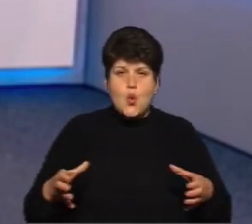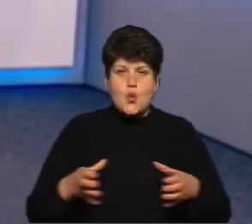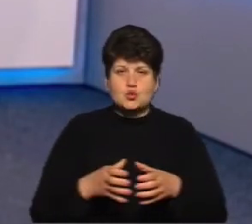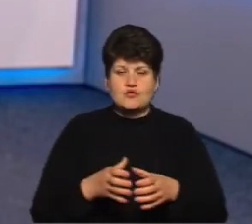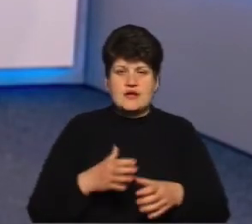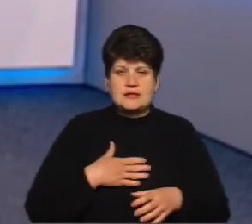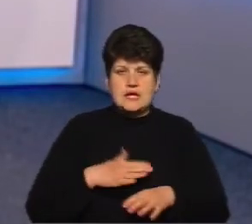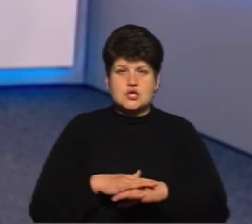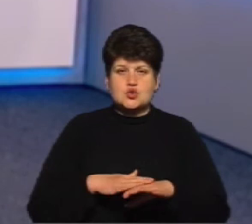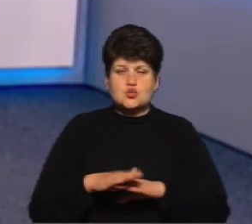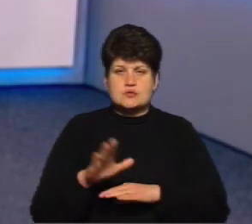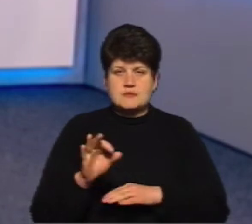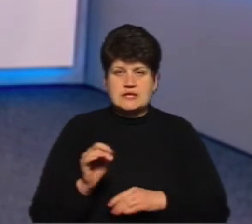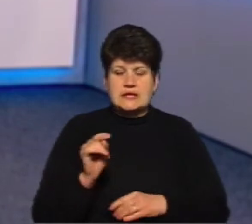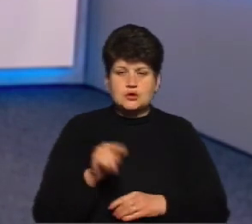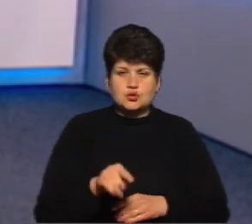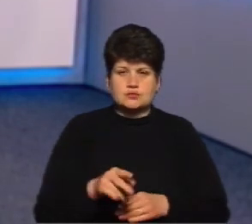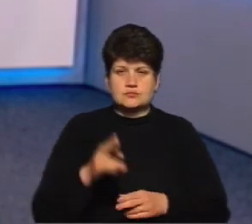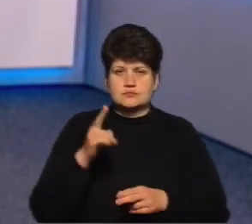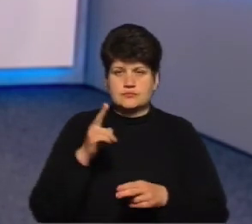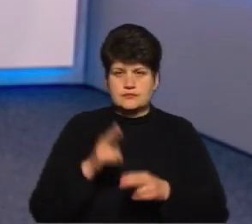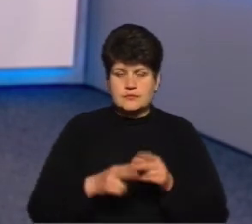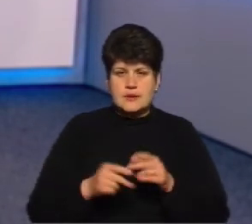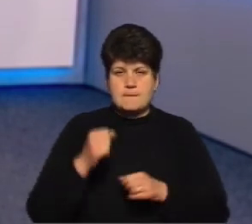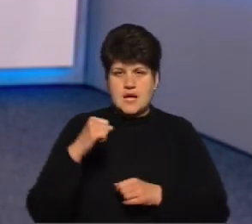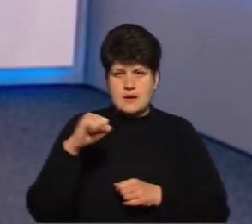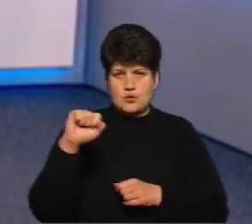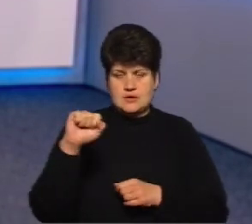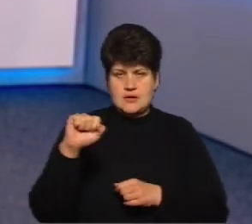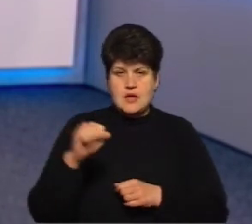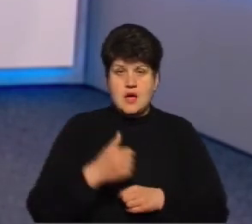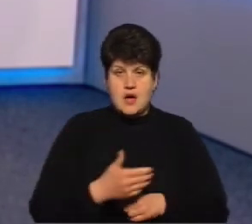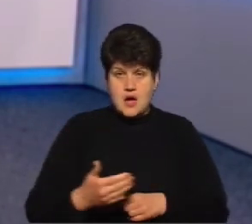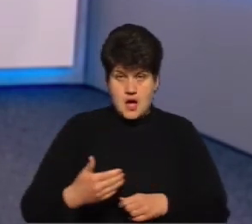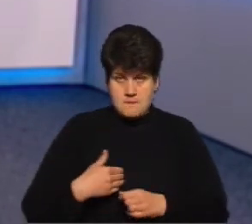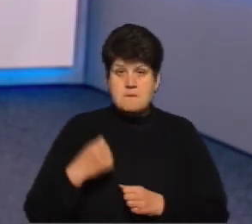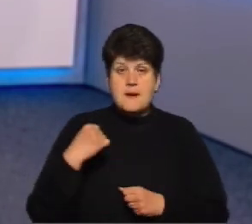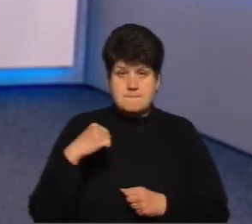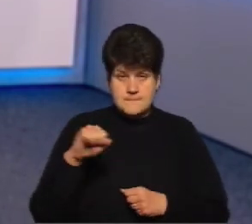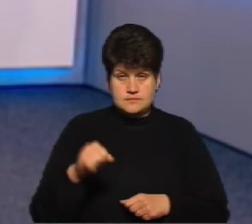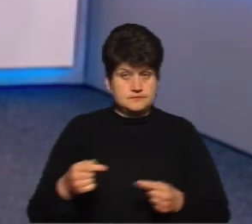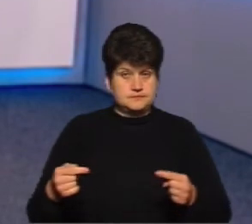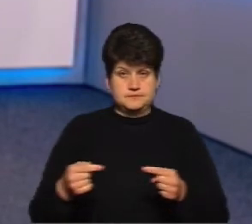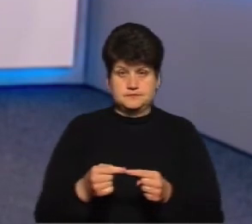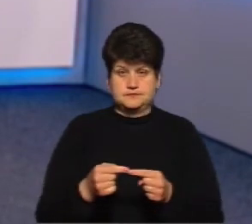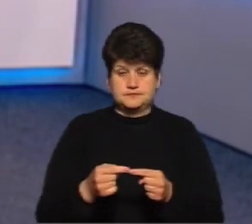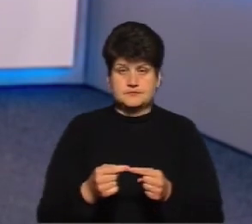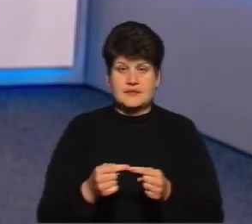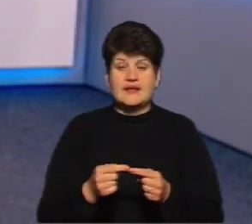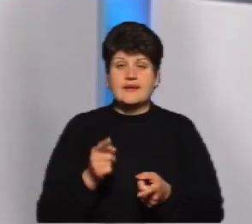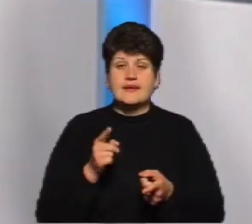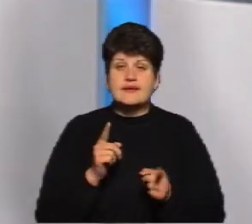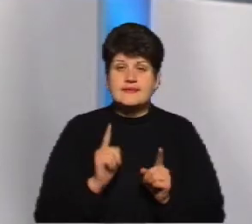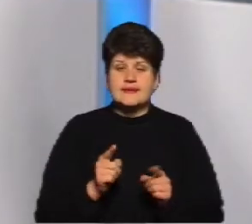для того, щоб остаточно перемогти. А ми переможемо однозначно. Тільки це залежить від